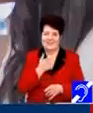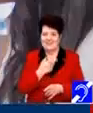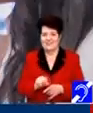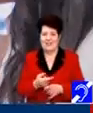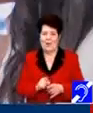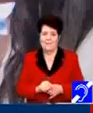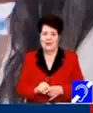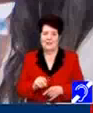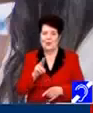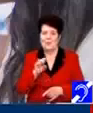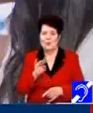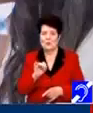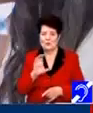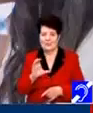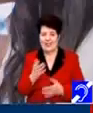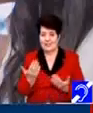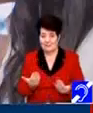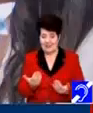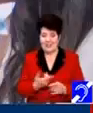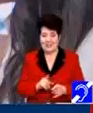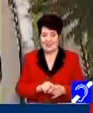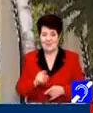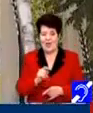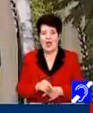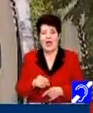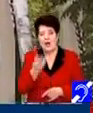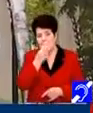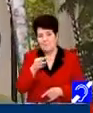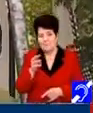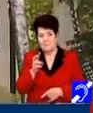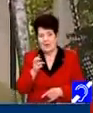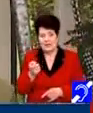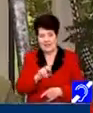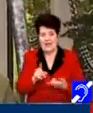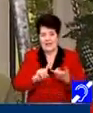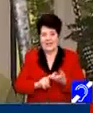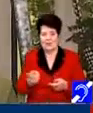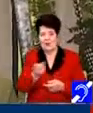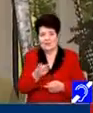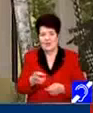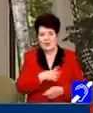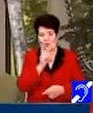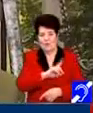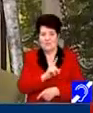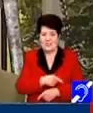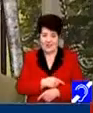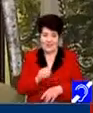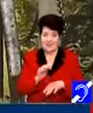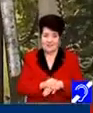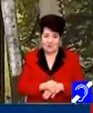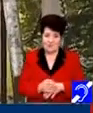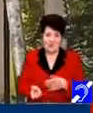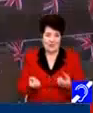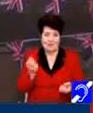vânzări pentru produsul respectiv. Analiștii ai monarhiei britanice estimează că legătura dintre cele două va fi întărită și de faptul că nu